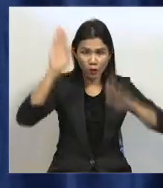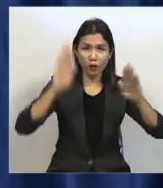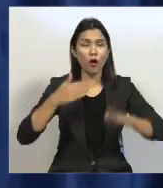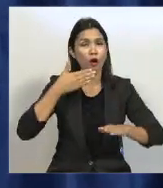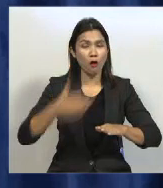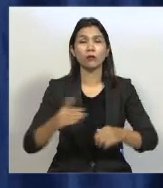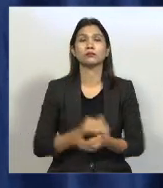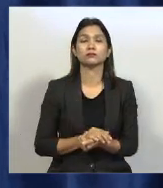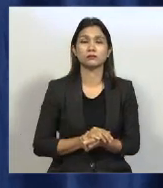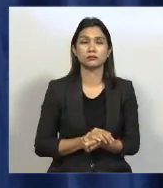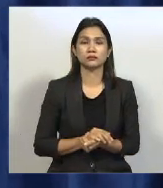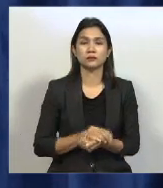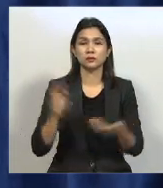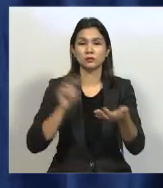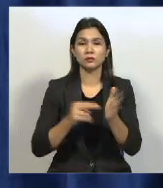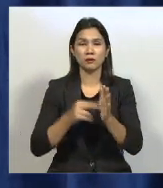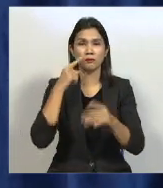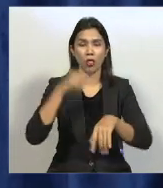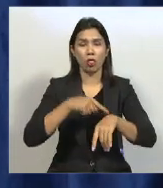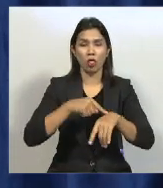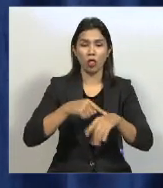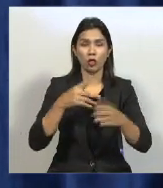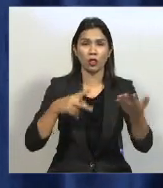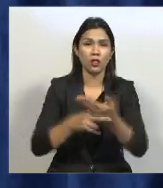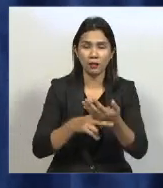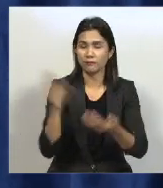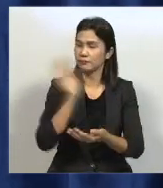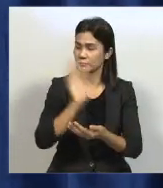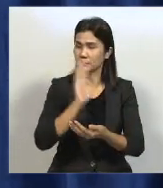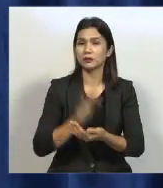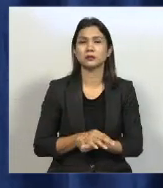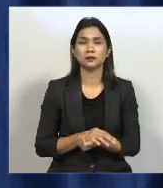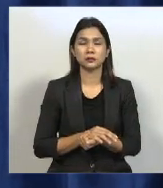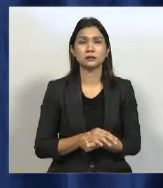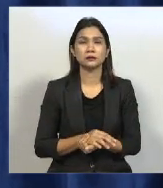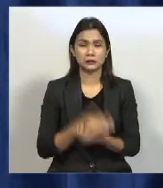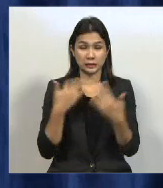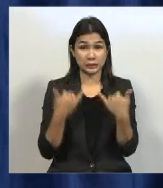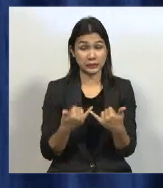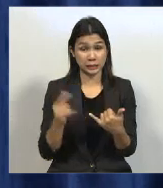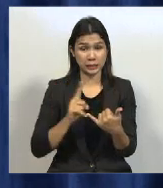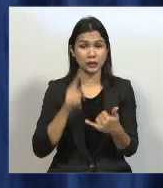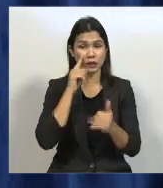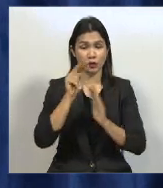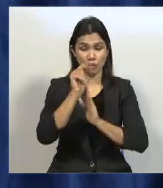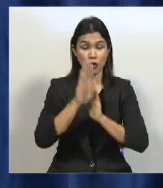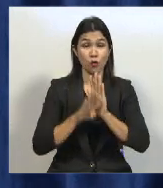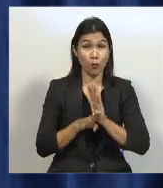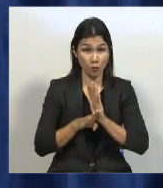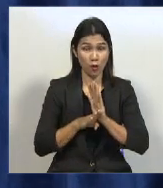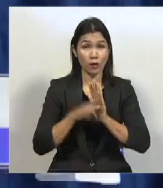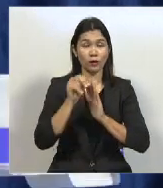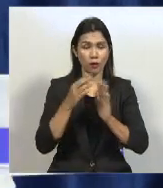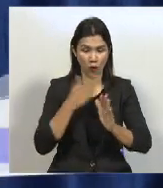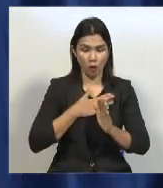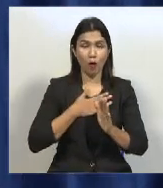ลาจะไม่ให้มีการขาดอันนี้ถือว่าเป็นนโยบายในส่วนของ